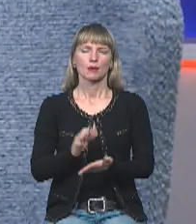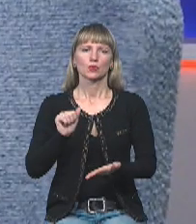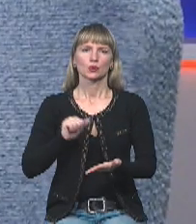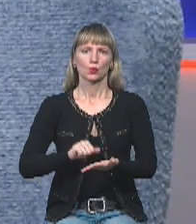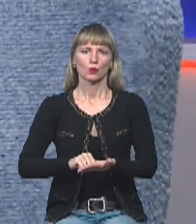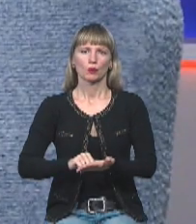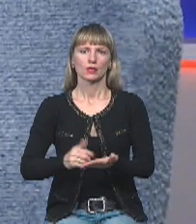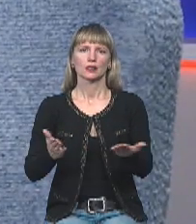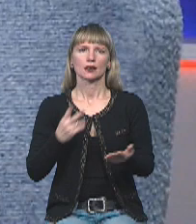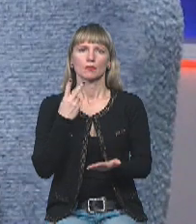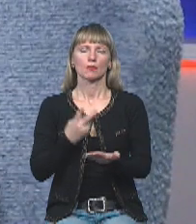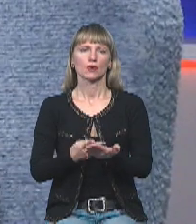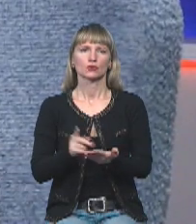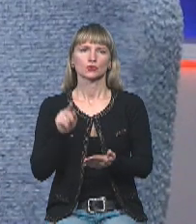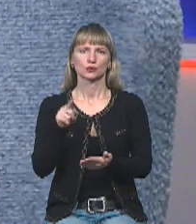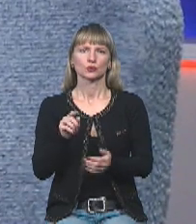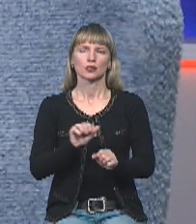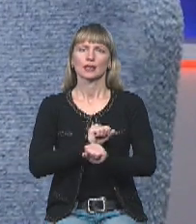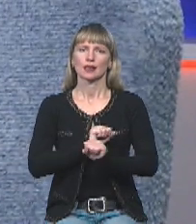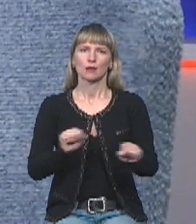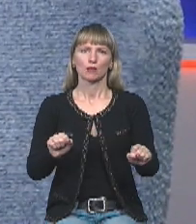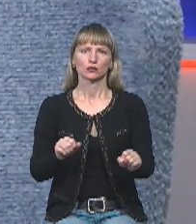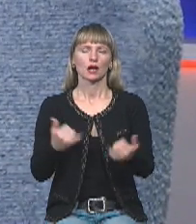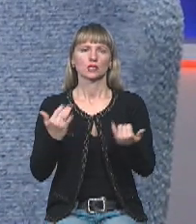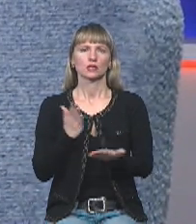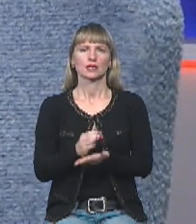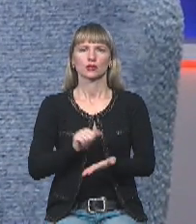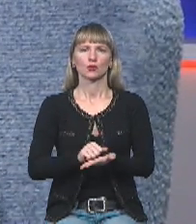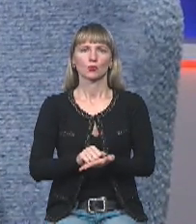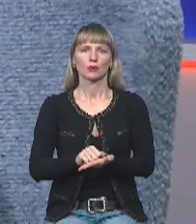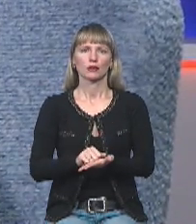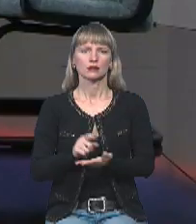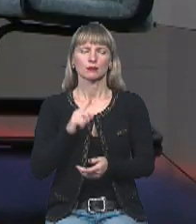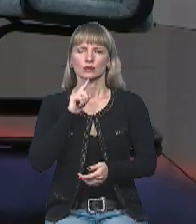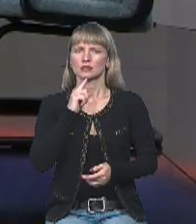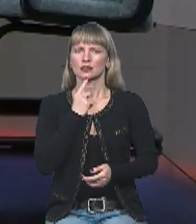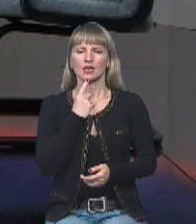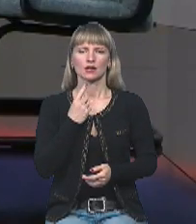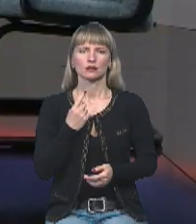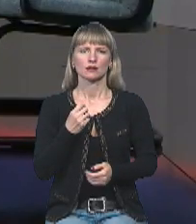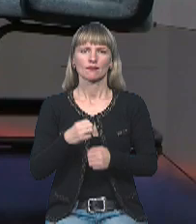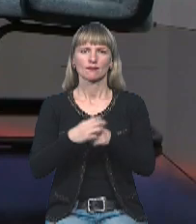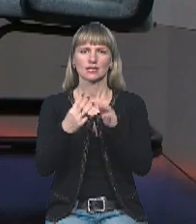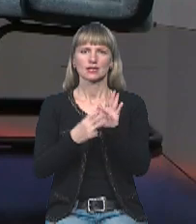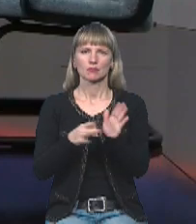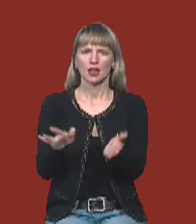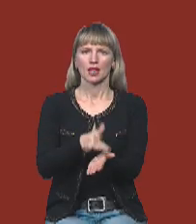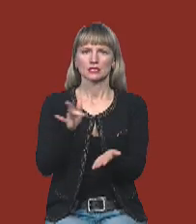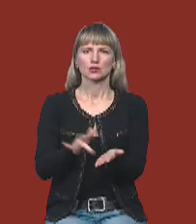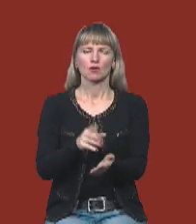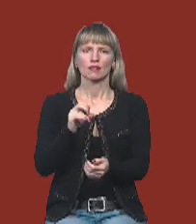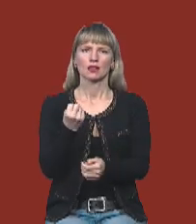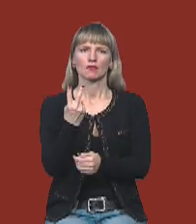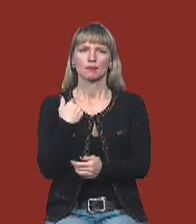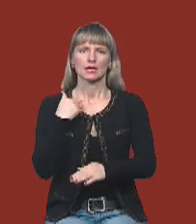документ, який показує, що отут написано, що не можна, а зараз документ, що ну, там дуже складно, там 18 аркушів паперу, на